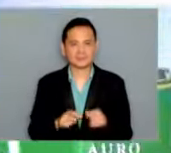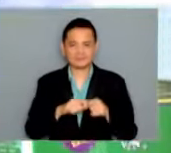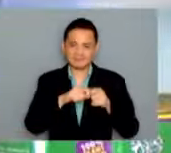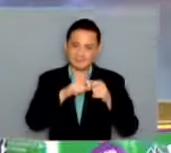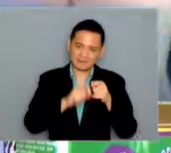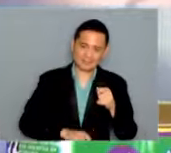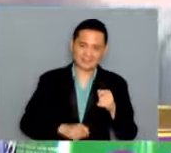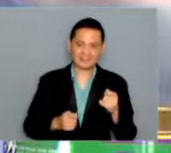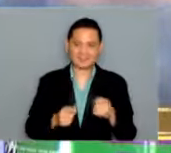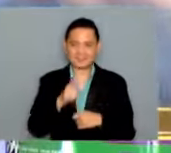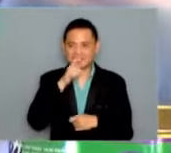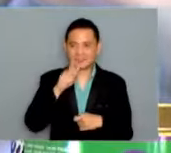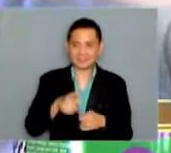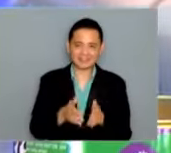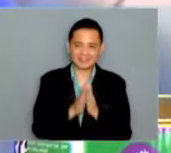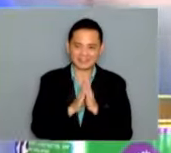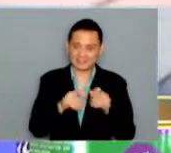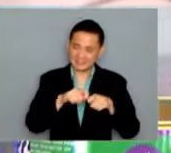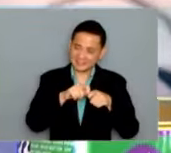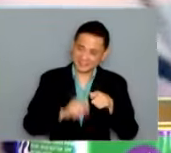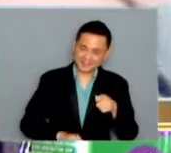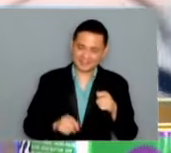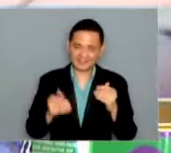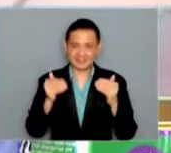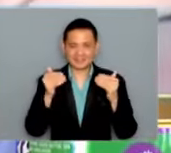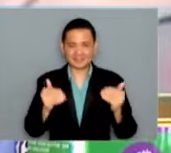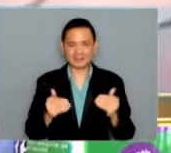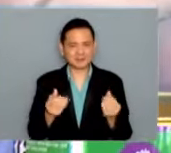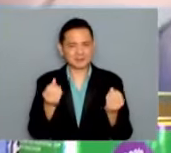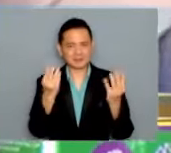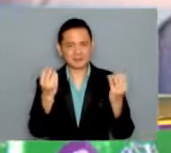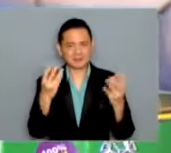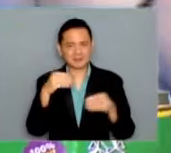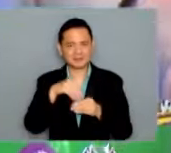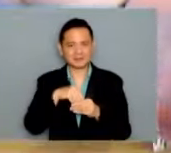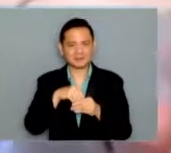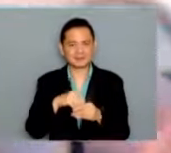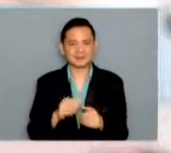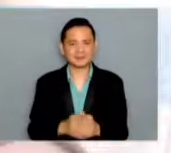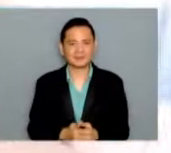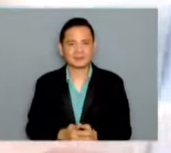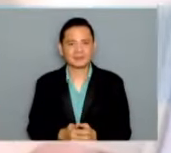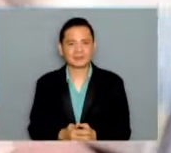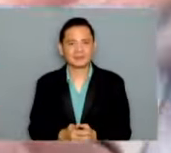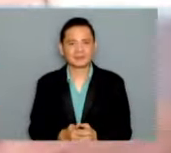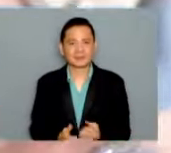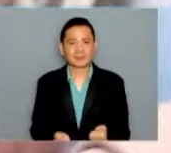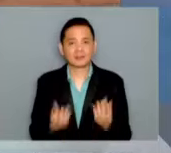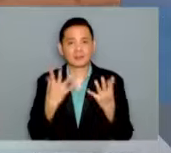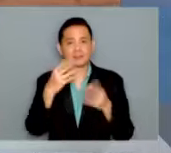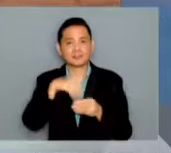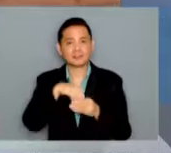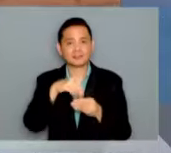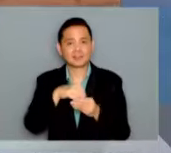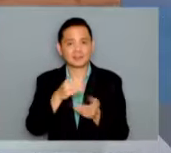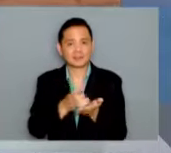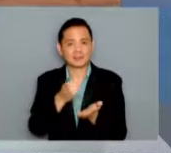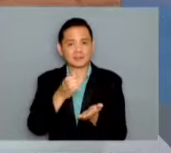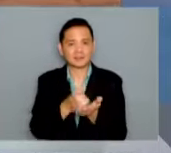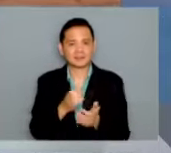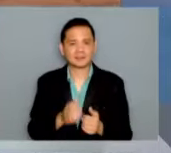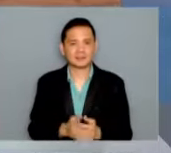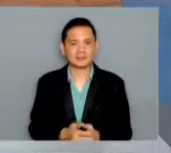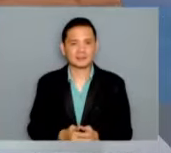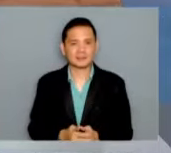papaalam. Again, ang daming laman. Yes. Very nice. Very so, anong, generous. Gano'ng karami yung laman nito? Nang isang gano'ng? Ano to? Ooh, that should be a